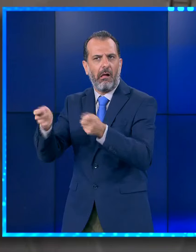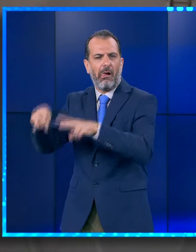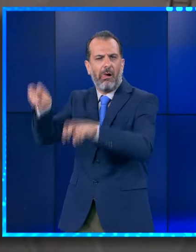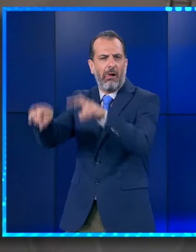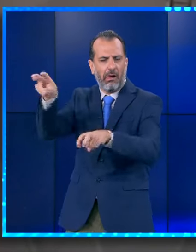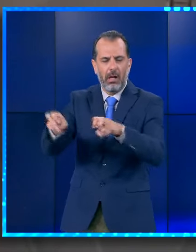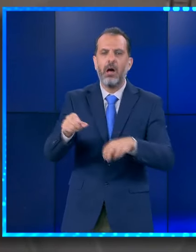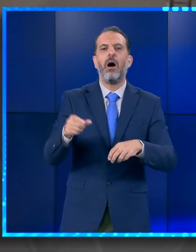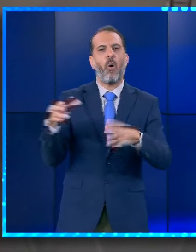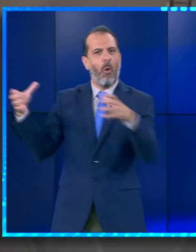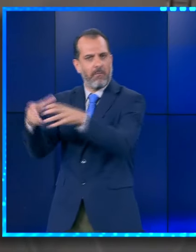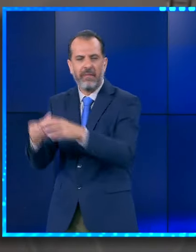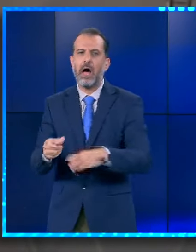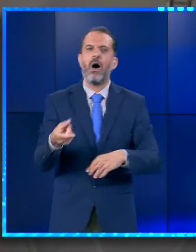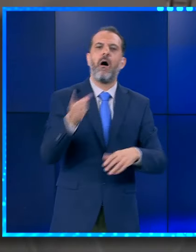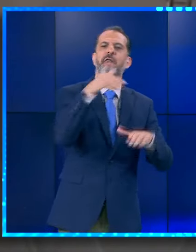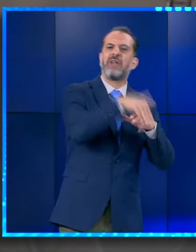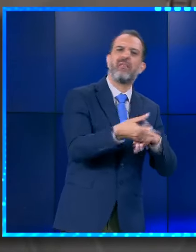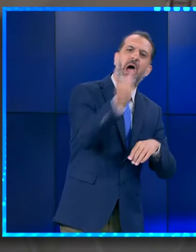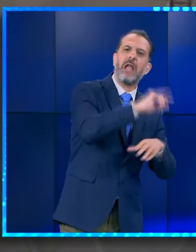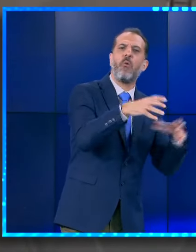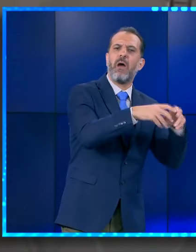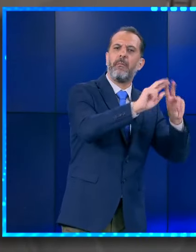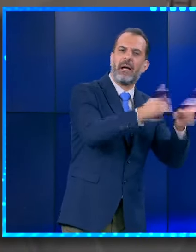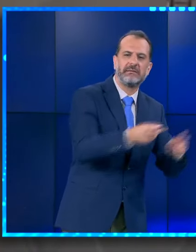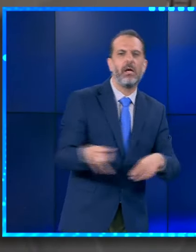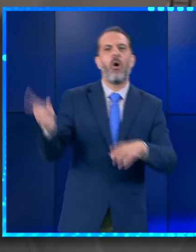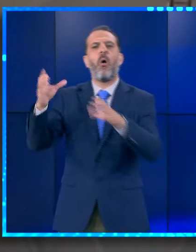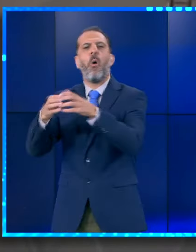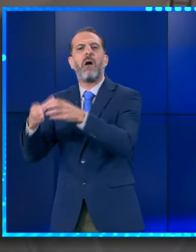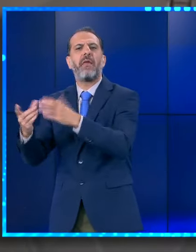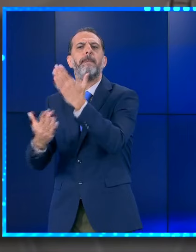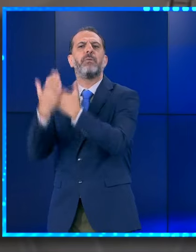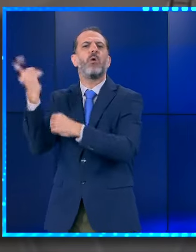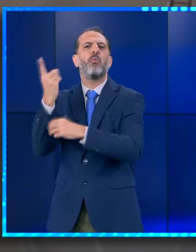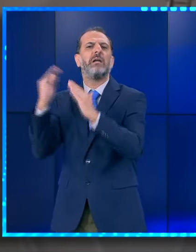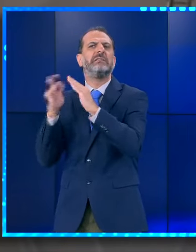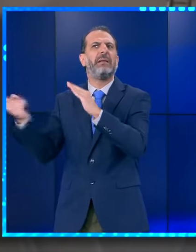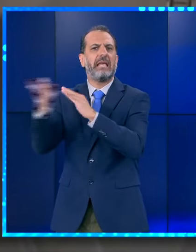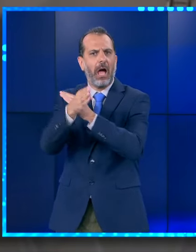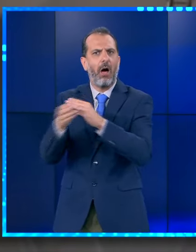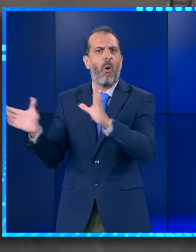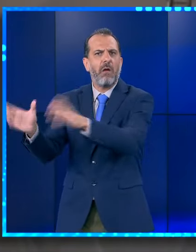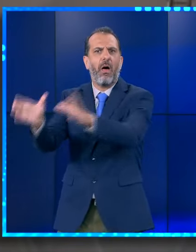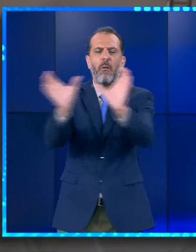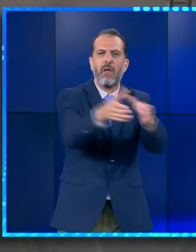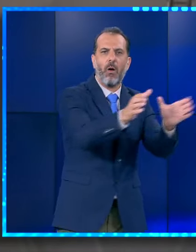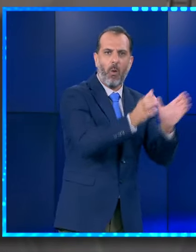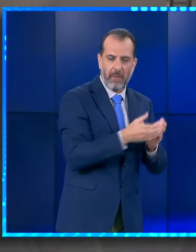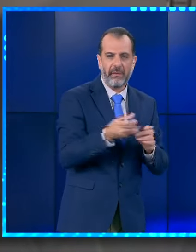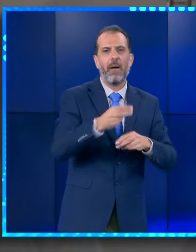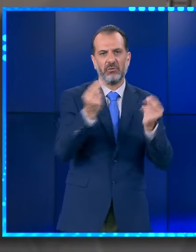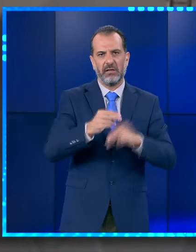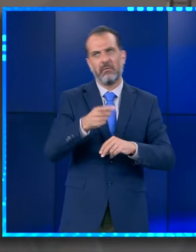και διαρρήξεις το πρωί, άλλη ομάδα το βράδυ σε καταστήματα, άλλη ομάδα το πρωί στα σπίτια. Στα δικαστήρια Θεσσαλονίκης οδηγήθηκαν